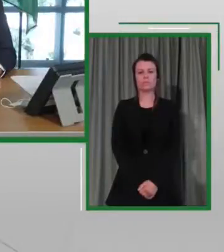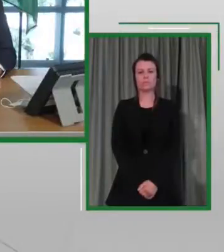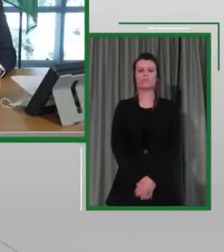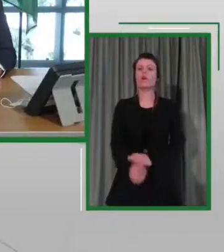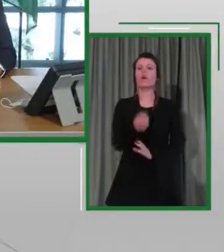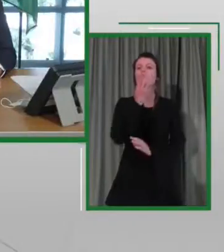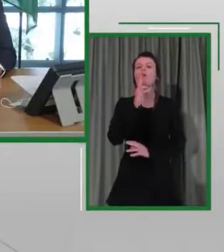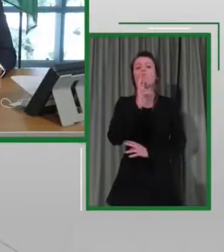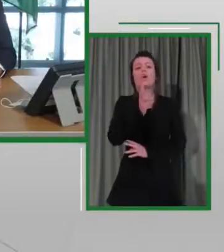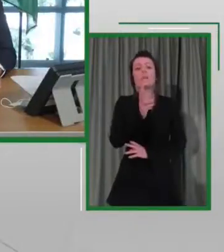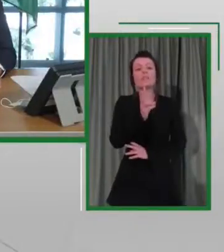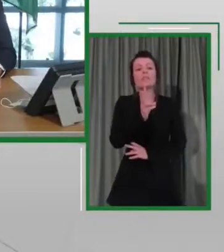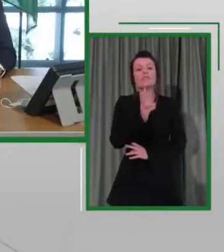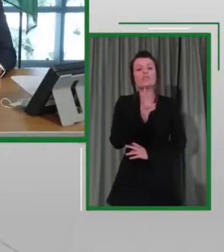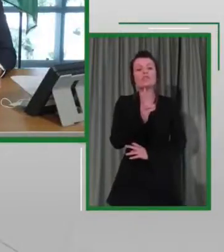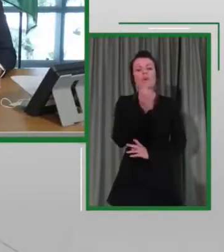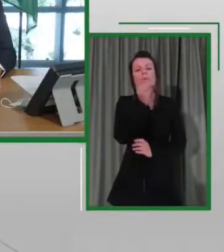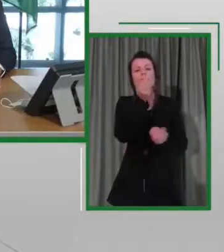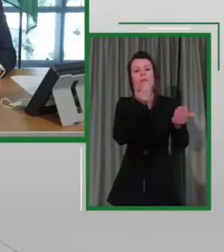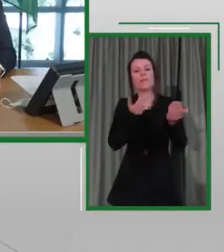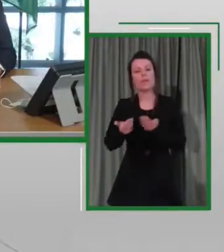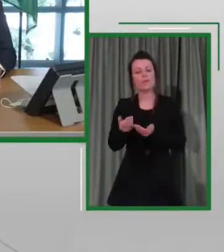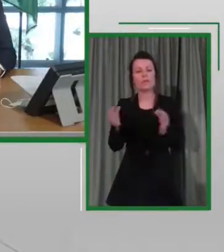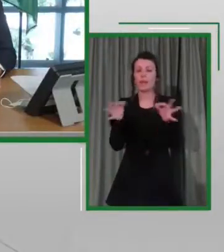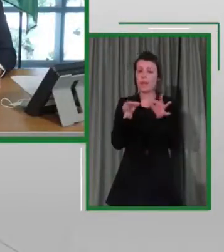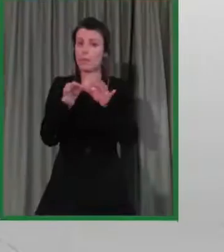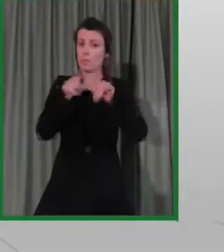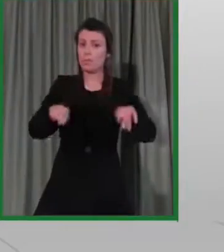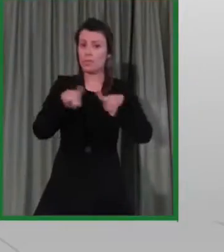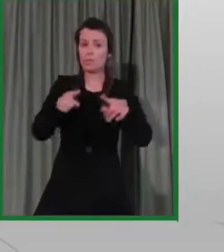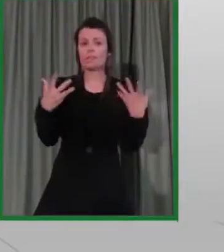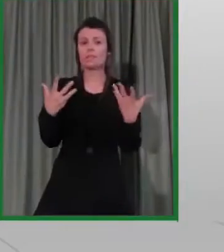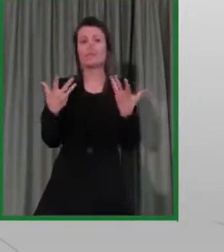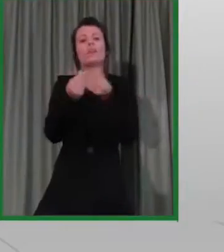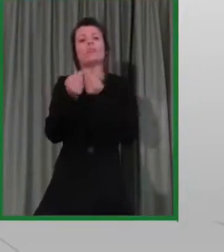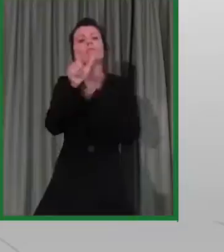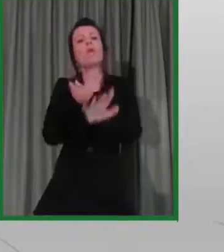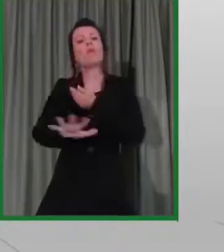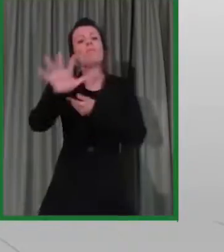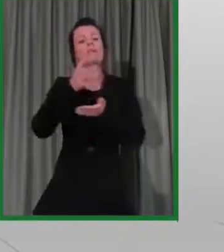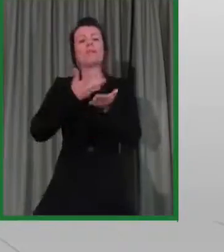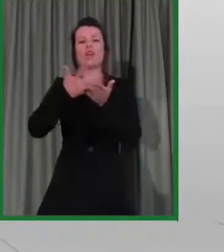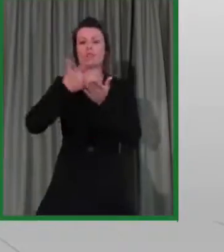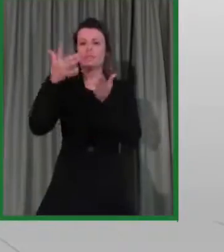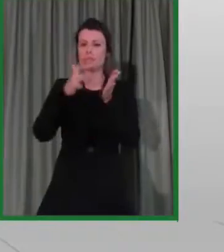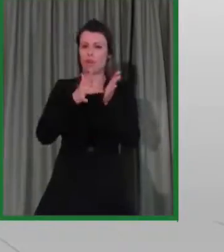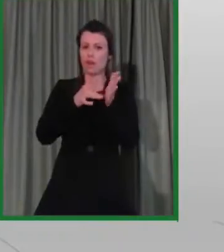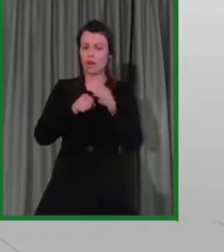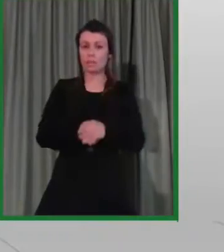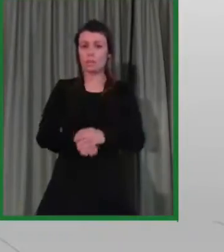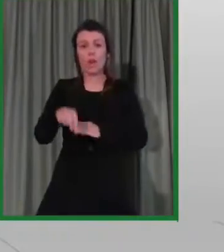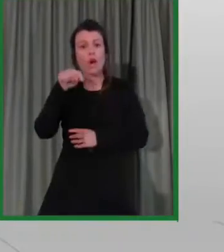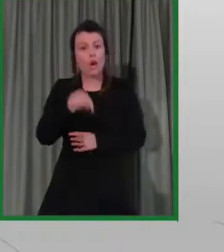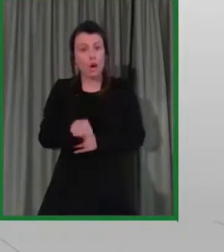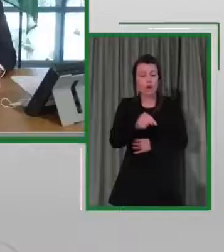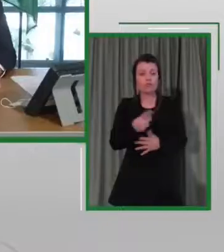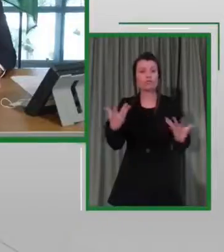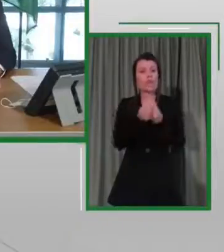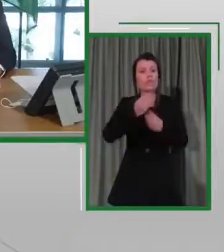Buon pomeriggio e benvenuti al consueto appuntamento con Lombardia Notizie Online. Oggi con noi